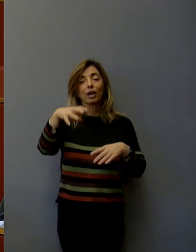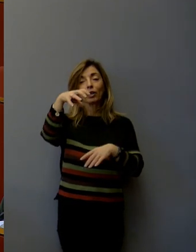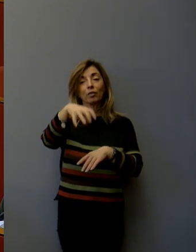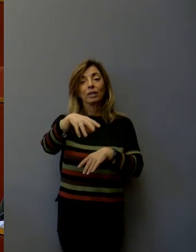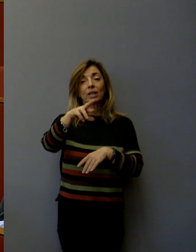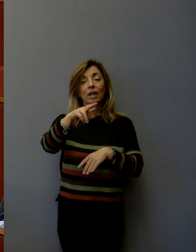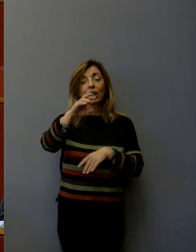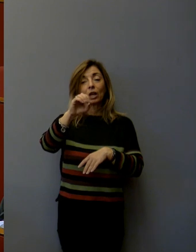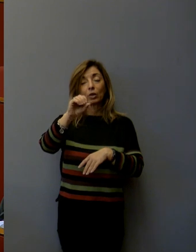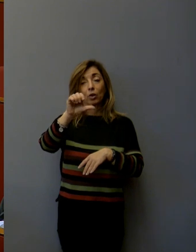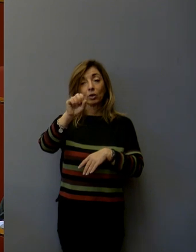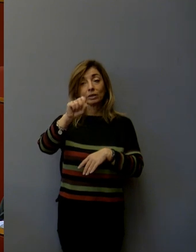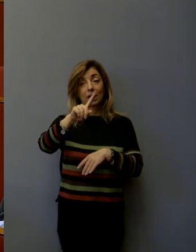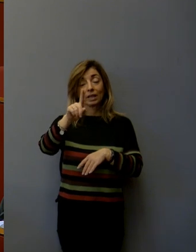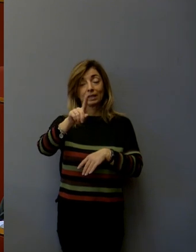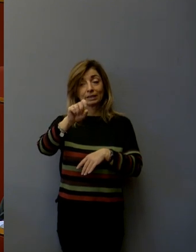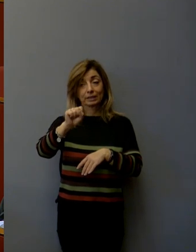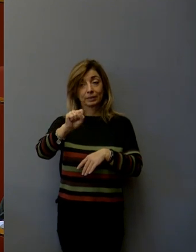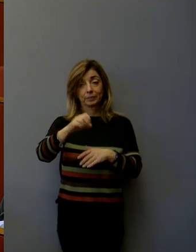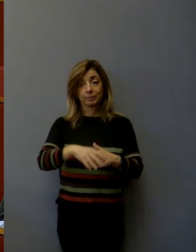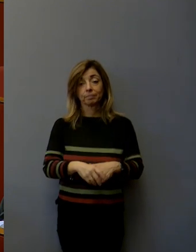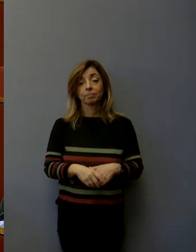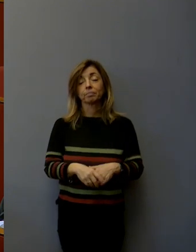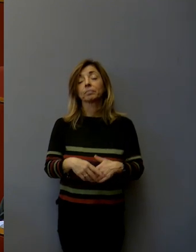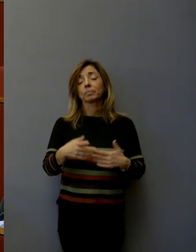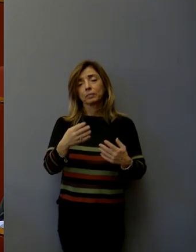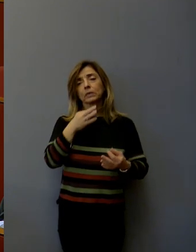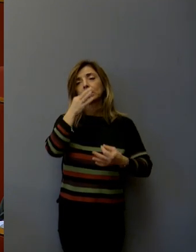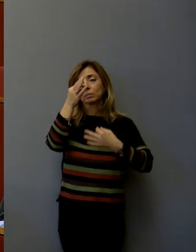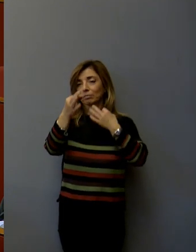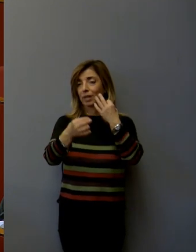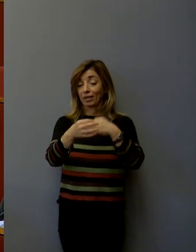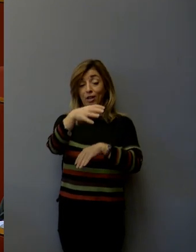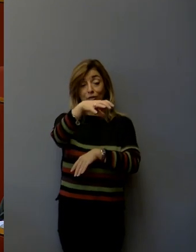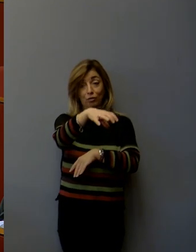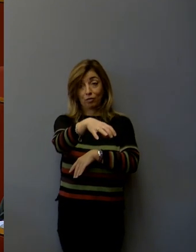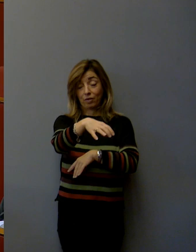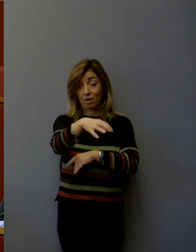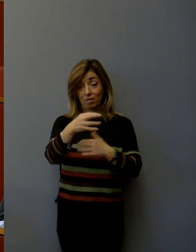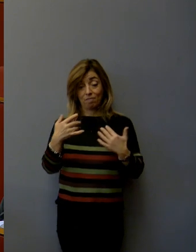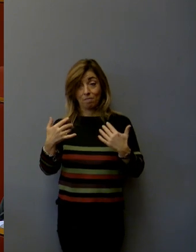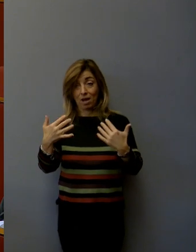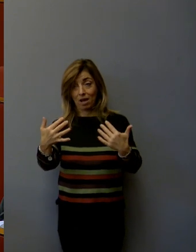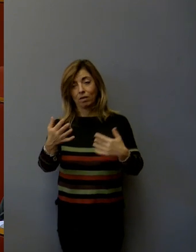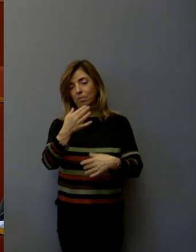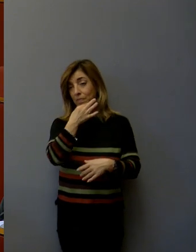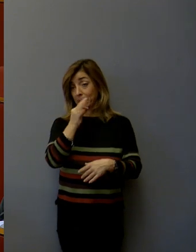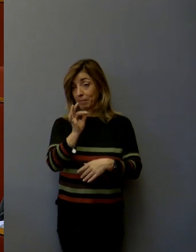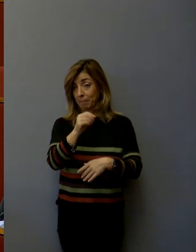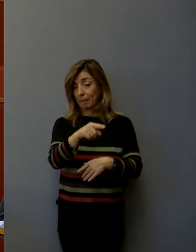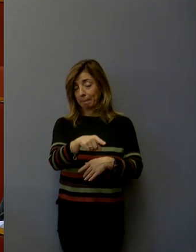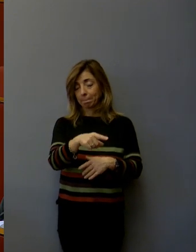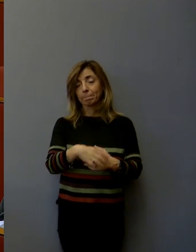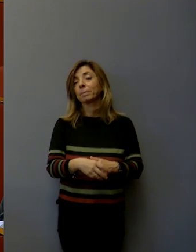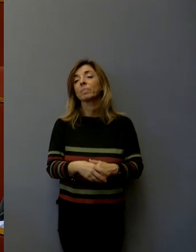lunga mi sono già dilungata sulla bellezza di Villa rosata e del parco vado un po' più nel nella